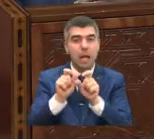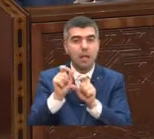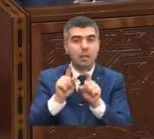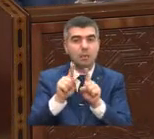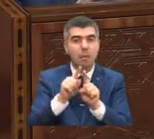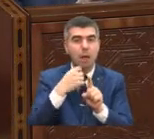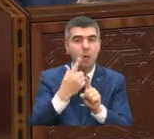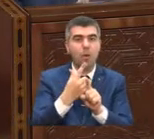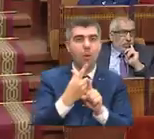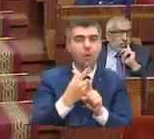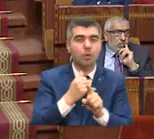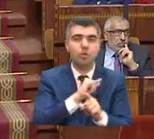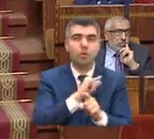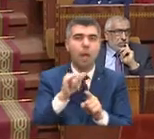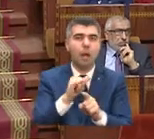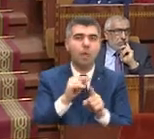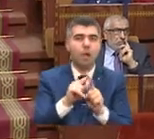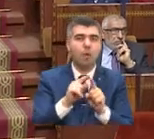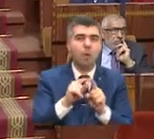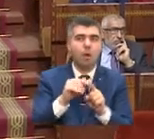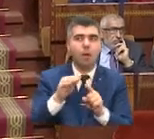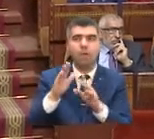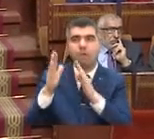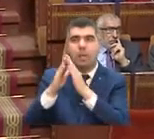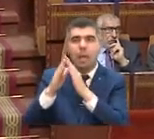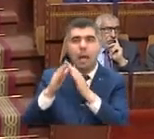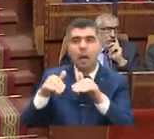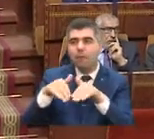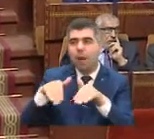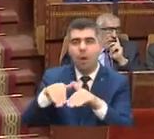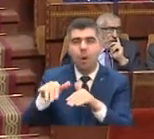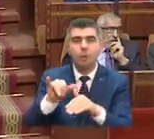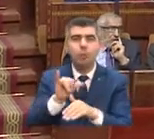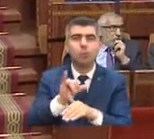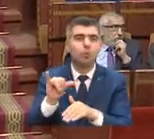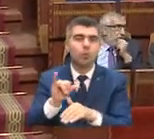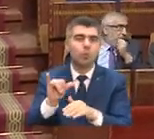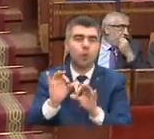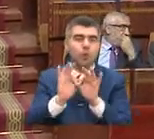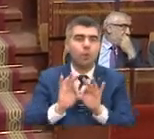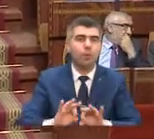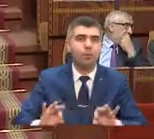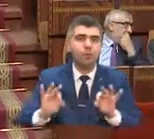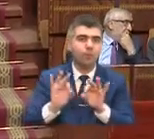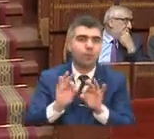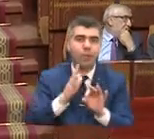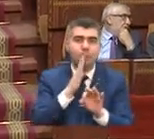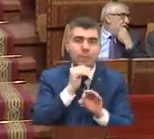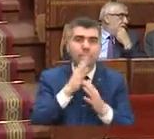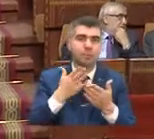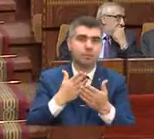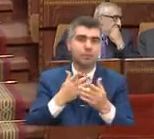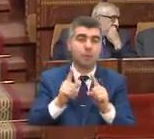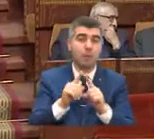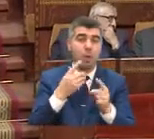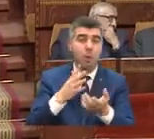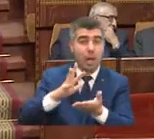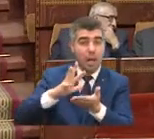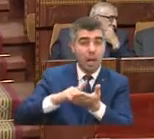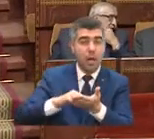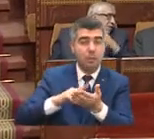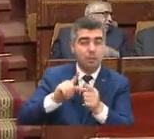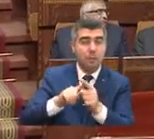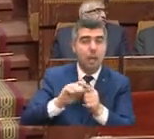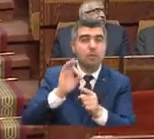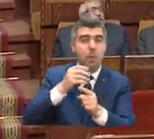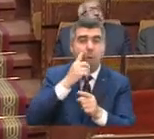التعريف الوطنيه اش من عنوان ديال الانتماء عنده لهذا الوطن؟ البطاقه الوطنيه عنوان انتماء لهذا الوطن، ما خصهاش تدخل